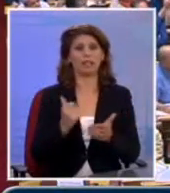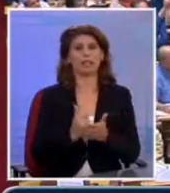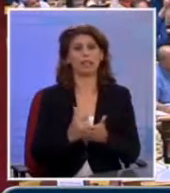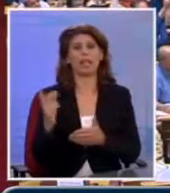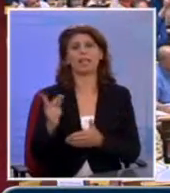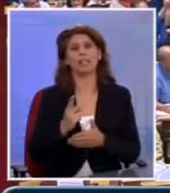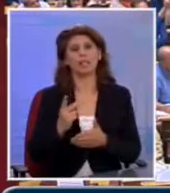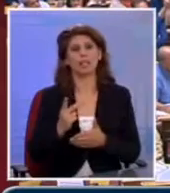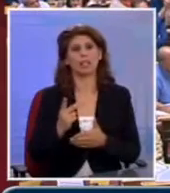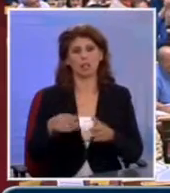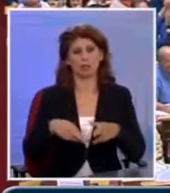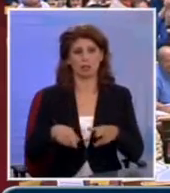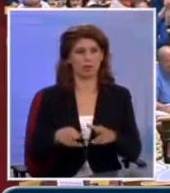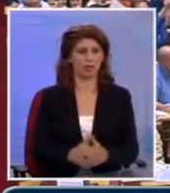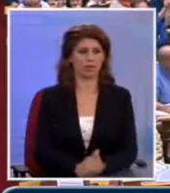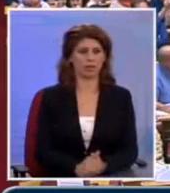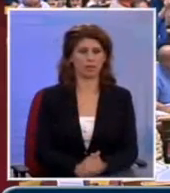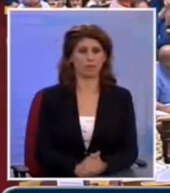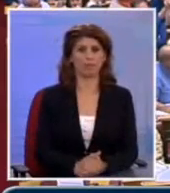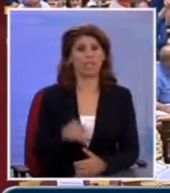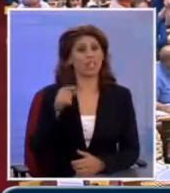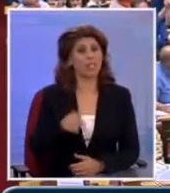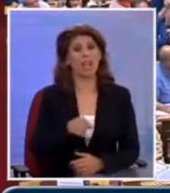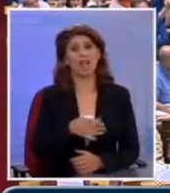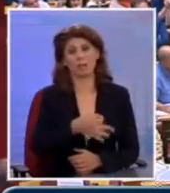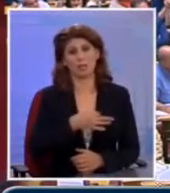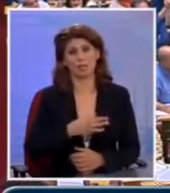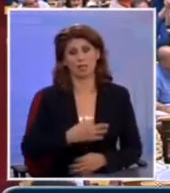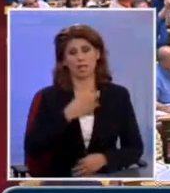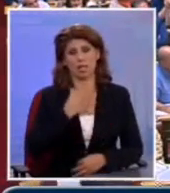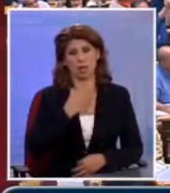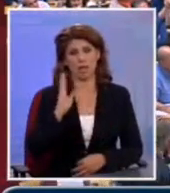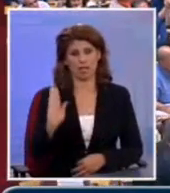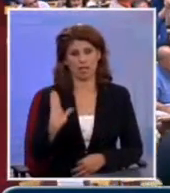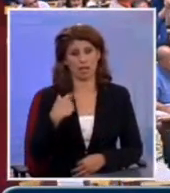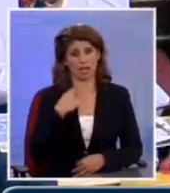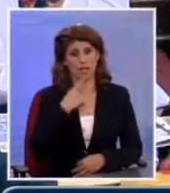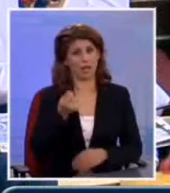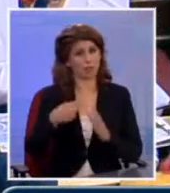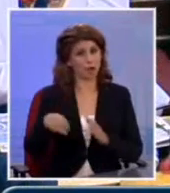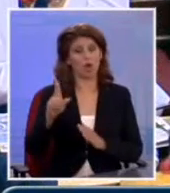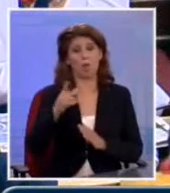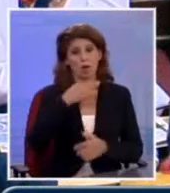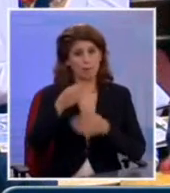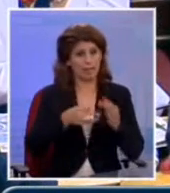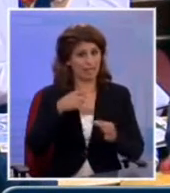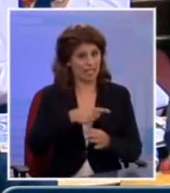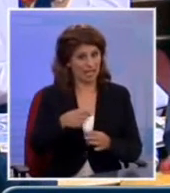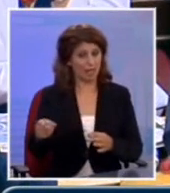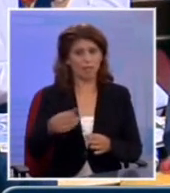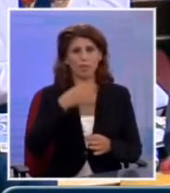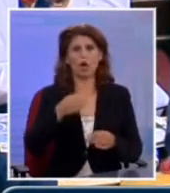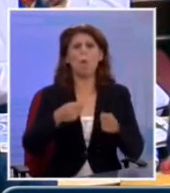κοινωνικής πορείας. Και για αυτά μιλήσατε, κύριε Βενιζέλο, και θα έλεγα ότι πιο πολύ μιλήσατε για αυτά με έναν